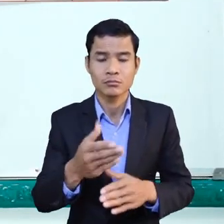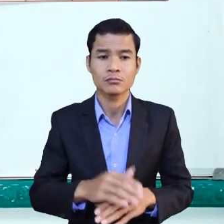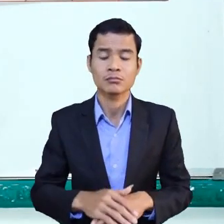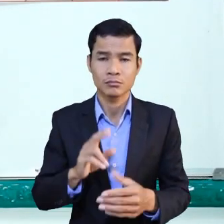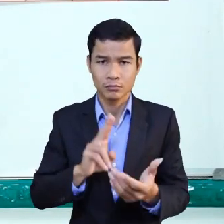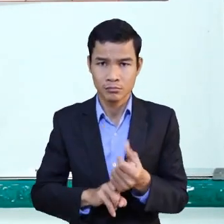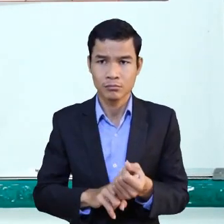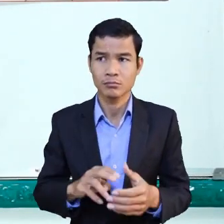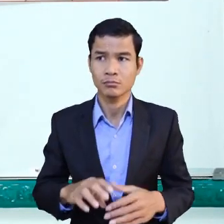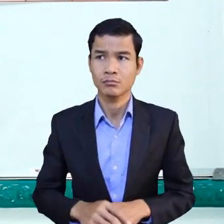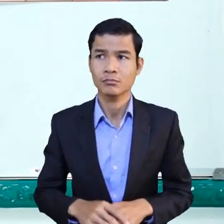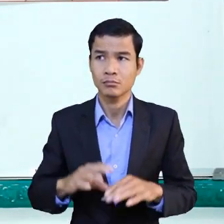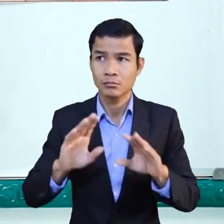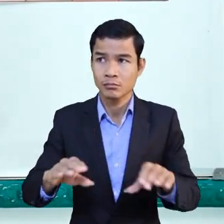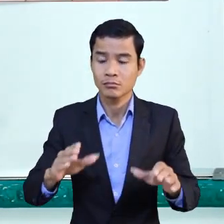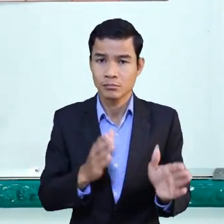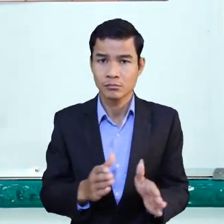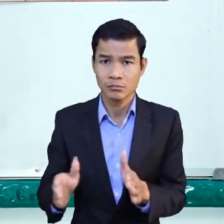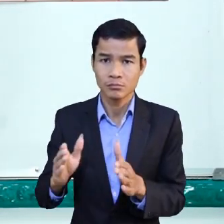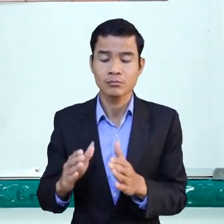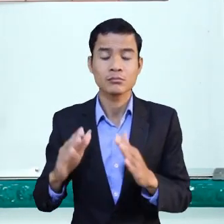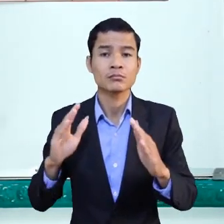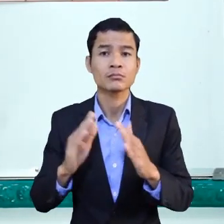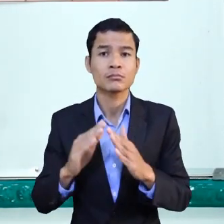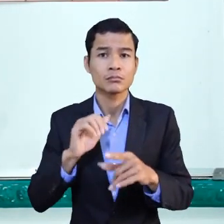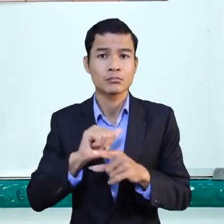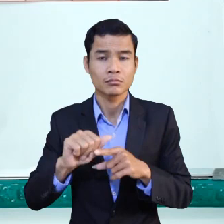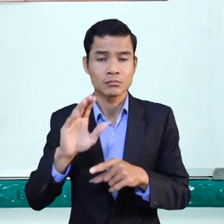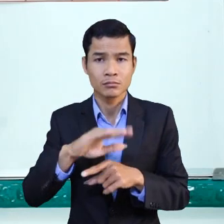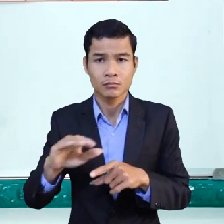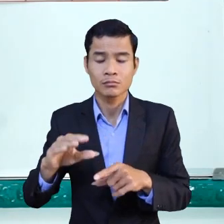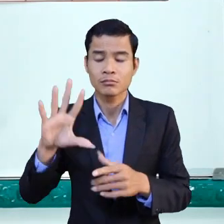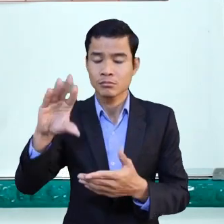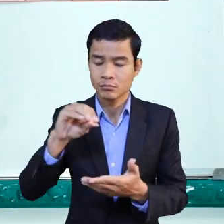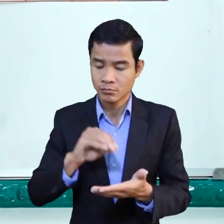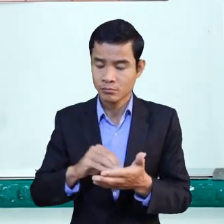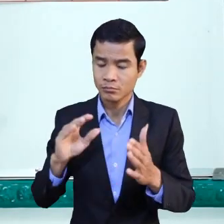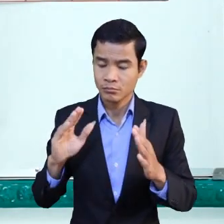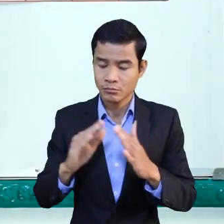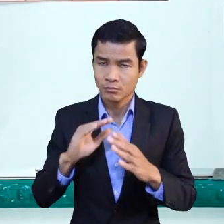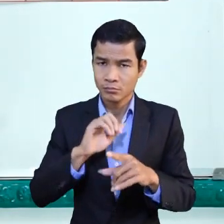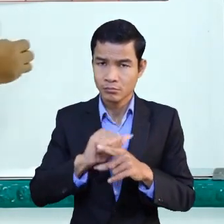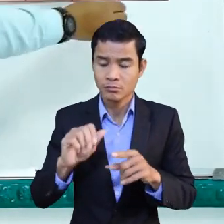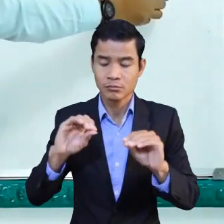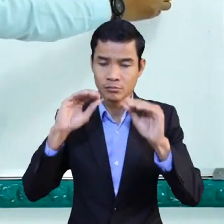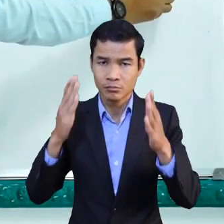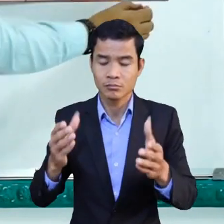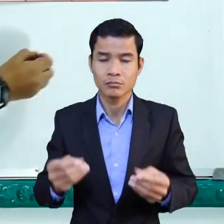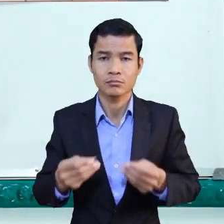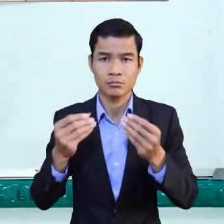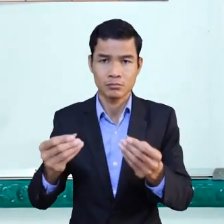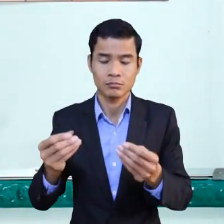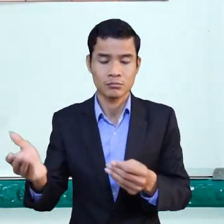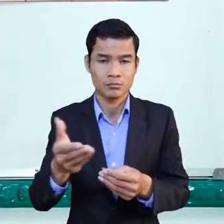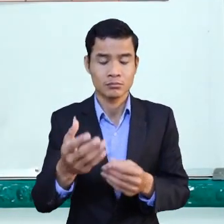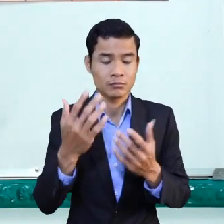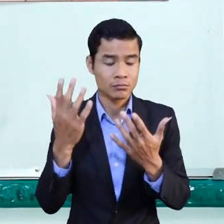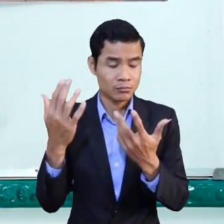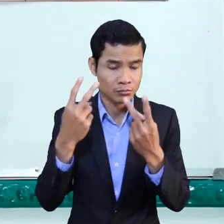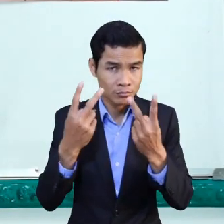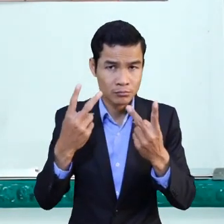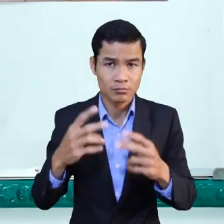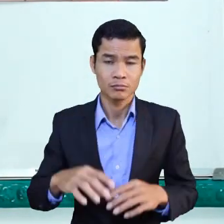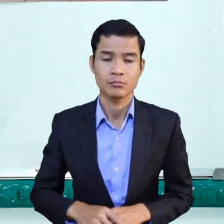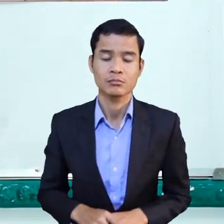នចាកូនត្រៀមសិភៅកិច្ចការផ្ទះដើម្បីចម្លងកិច្ចការផ្ទះដែលអ្នកគ្រូបានដាក់ឲ្យកូនធ្វើណា